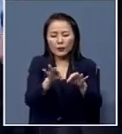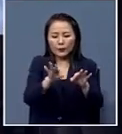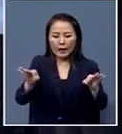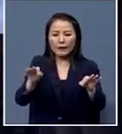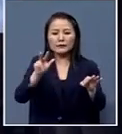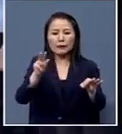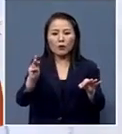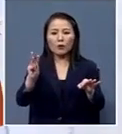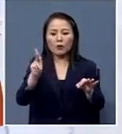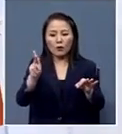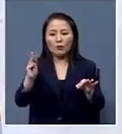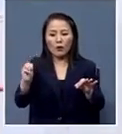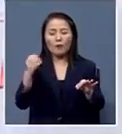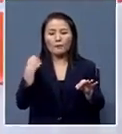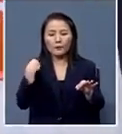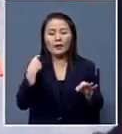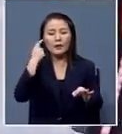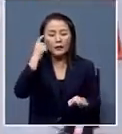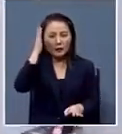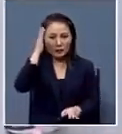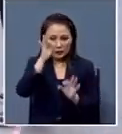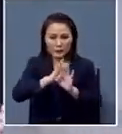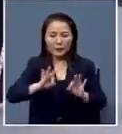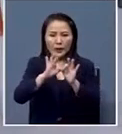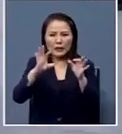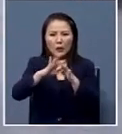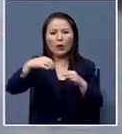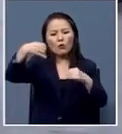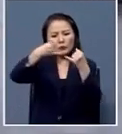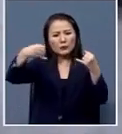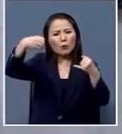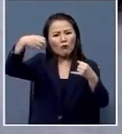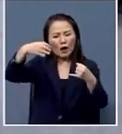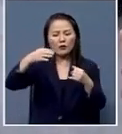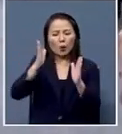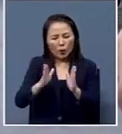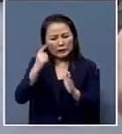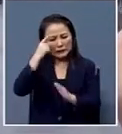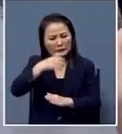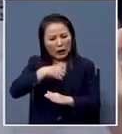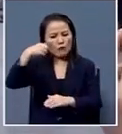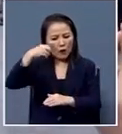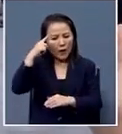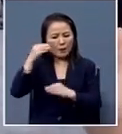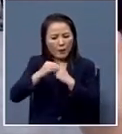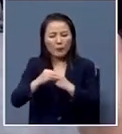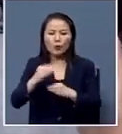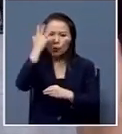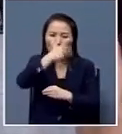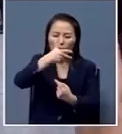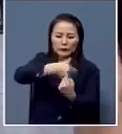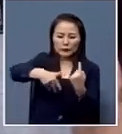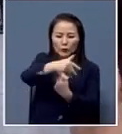ครึ่งอีกทั้งเพื่อเตรียมความพร้อมรองรับความต้องการในการใช้กระแสไฟฟ้าที่เพิ่มมากขึ้นเสริมสร้างภูมิทัศน์ให้สวยงามเหมาะส